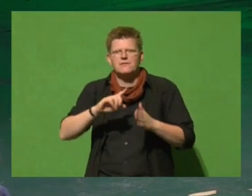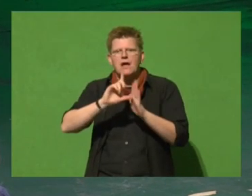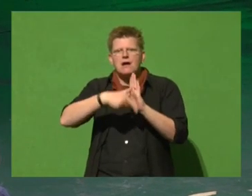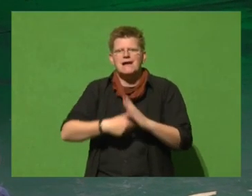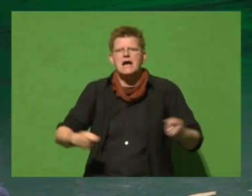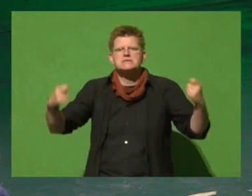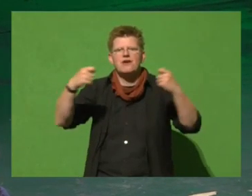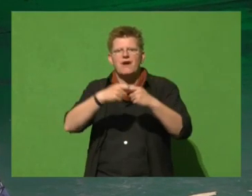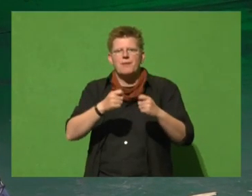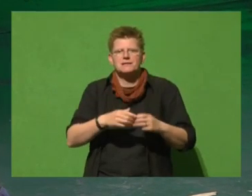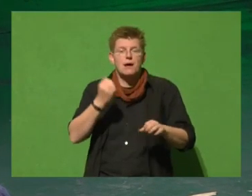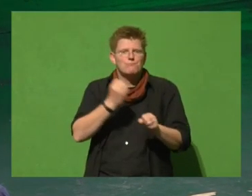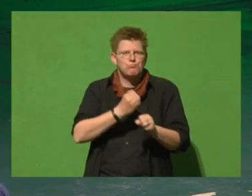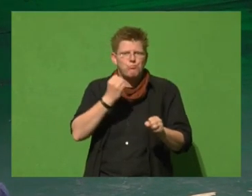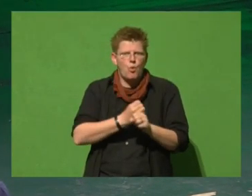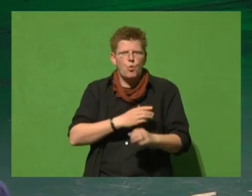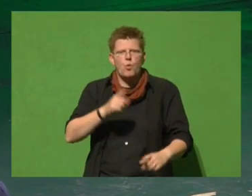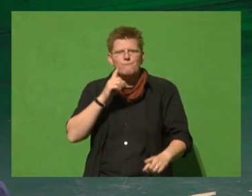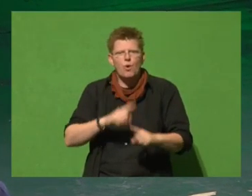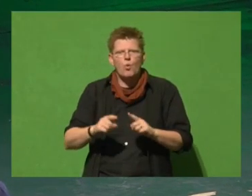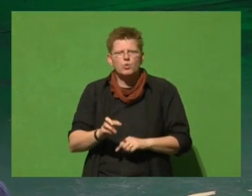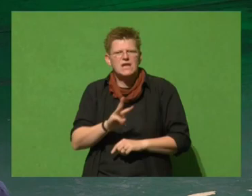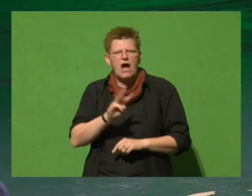ein. Interessant.